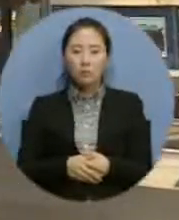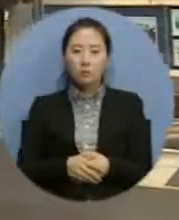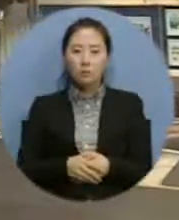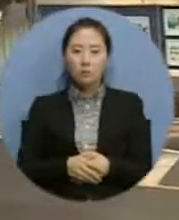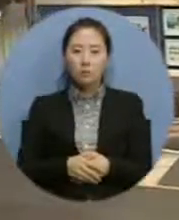시립니다